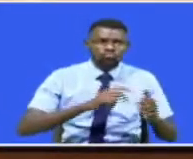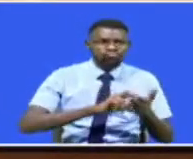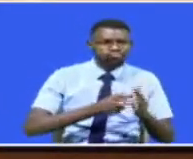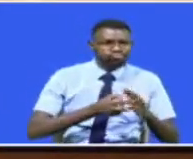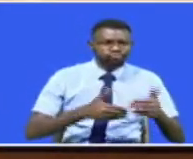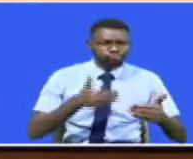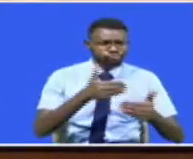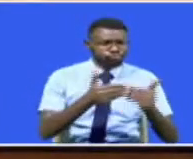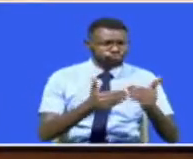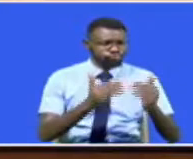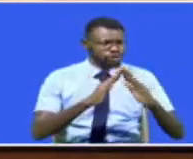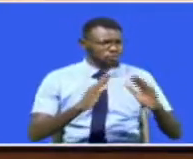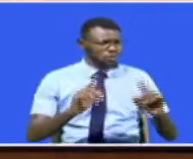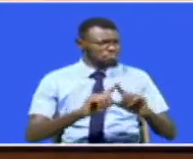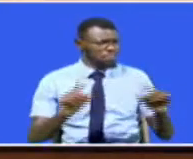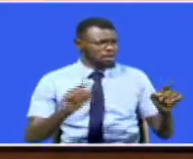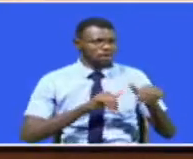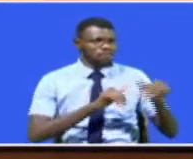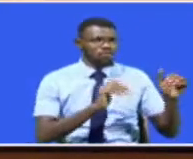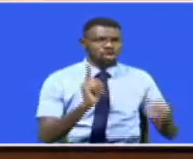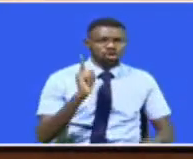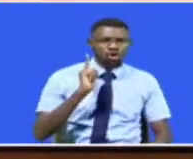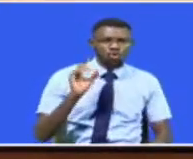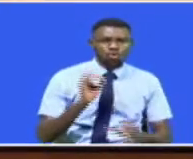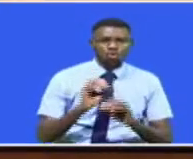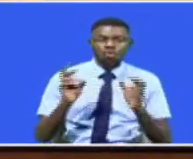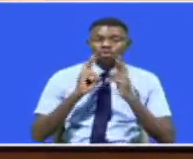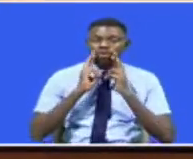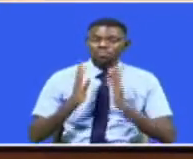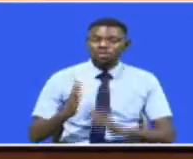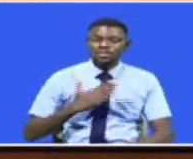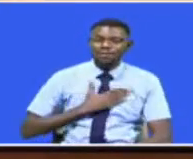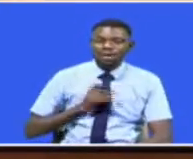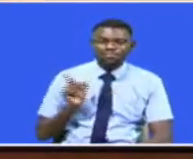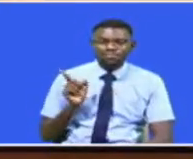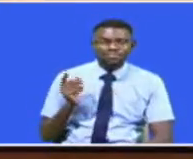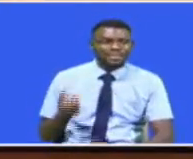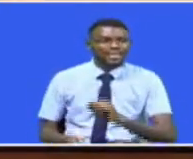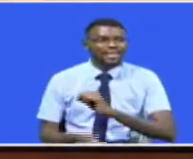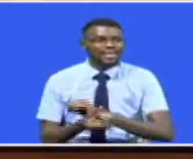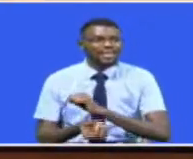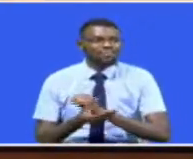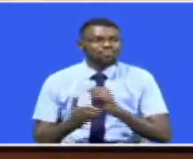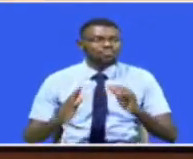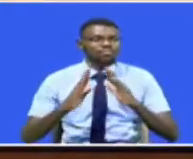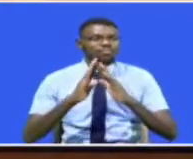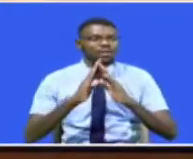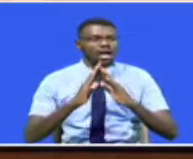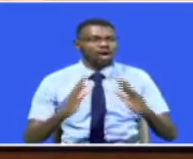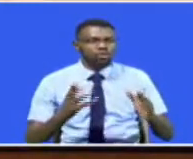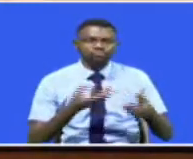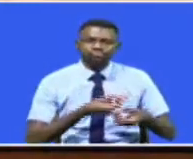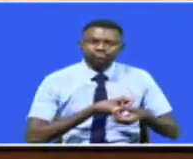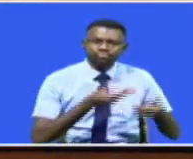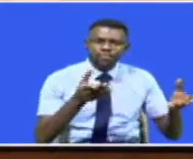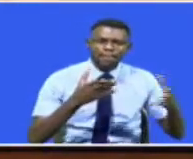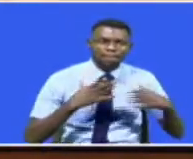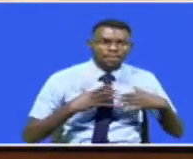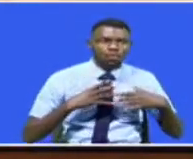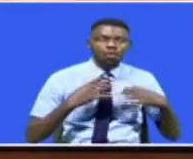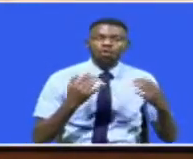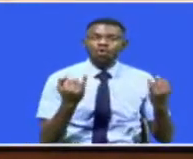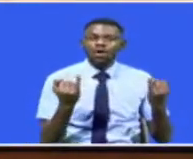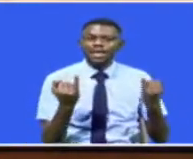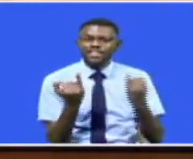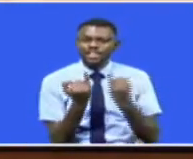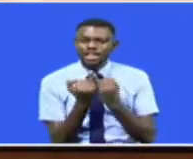umekiukwa. Kama anavyotuarifu mwanahabari wetu Ode Francis, nyumba hizo zinafaa kukabidhiwa wakazi wa Fafa Jericho baada ya muda wa